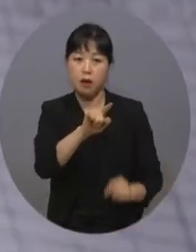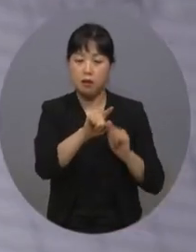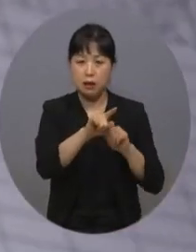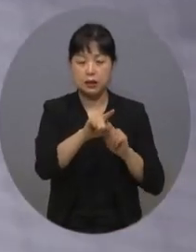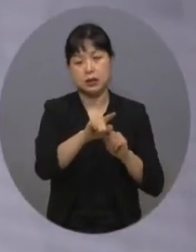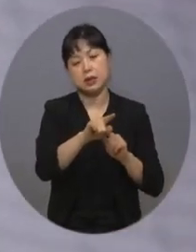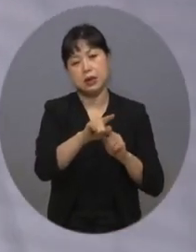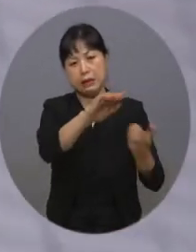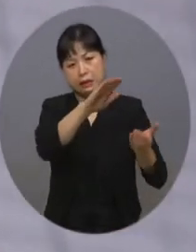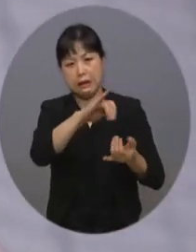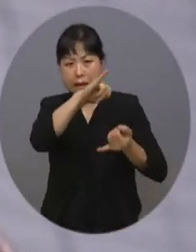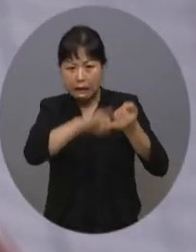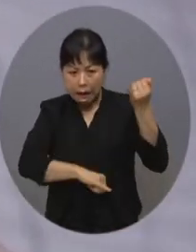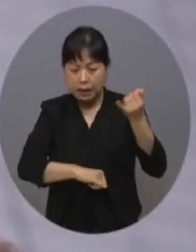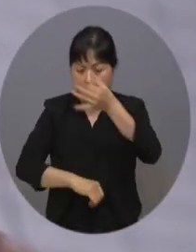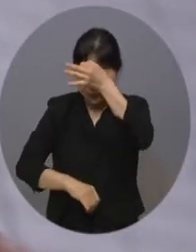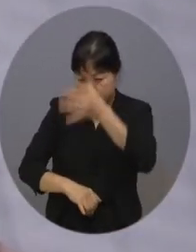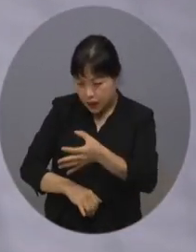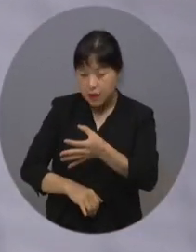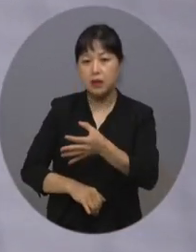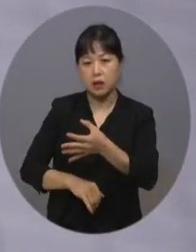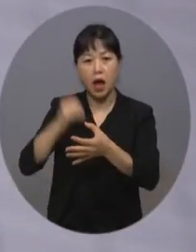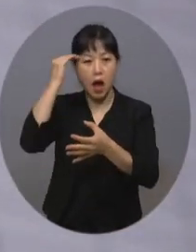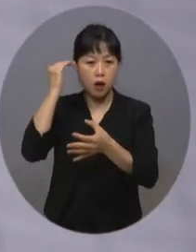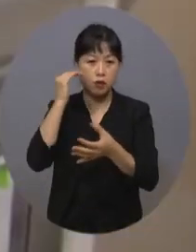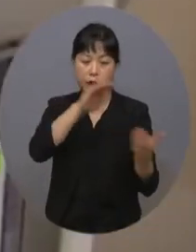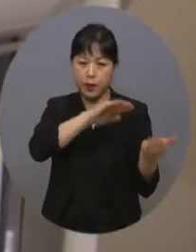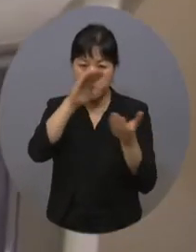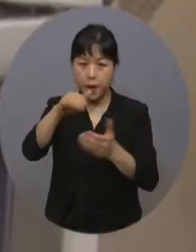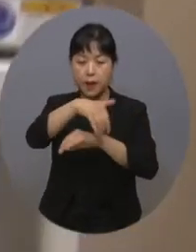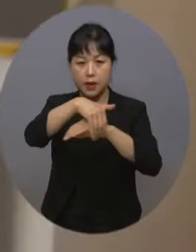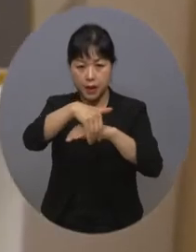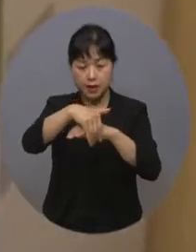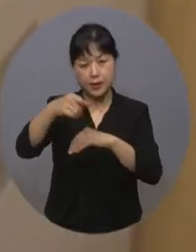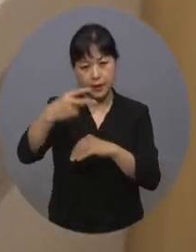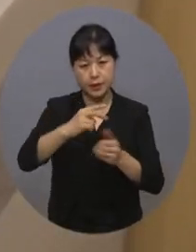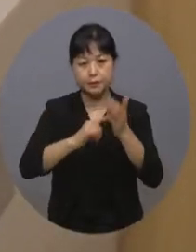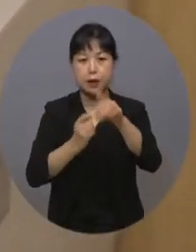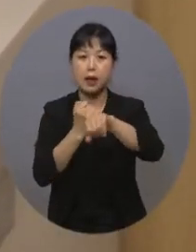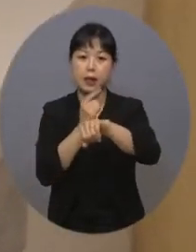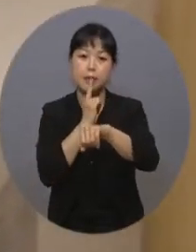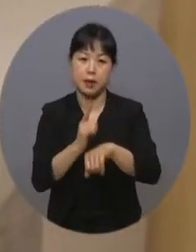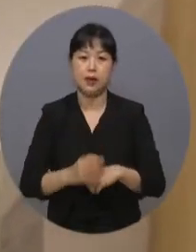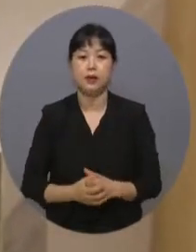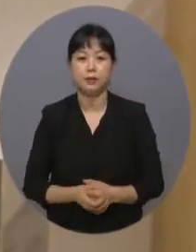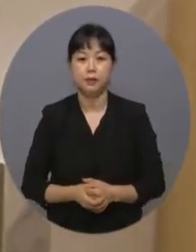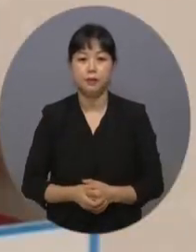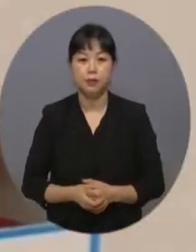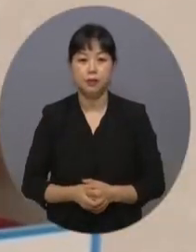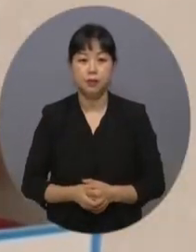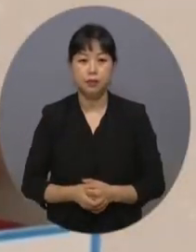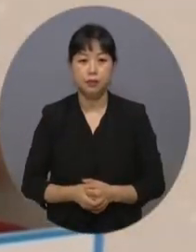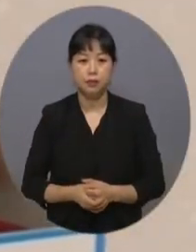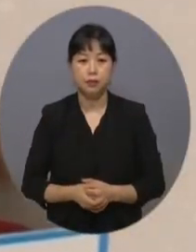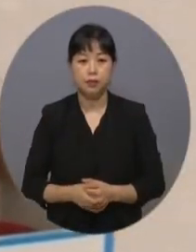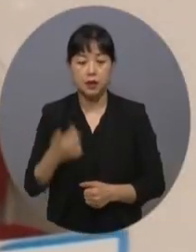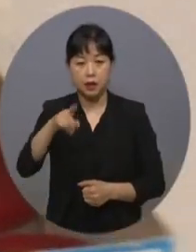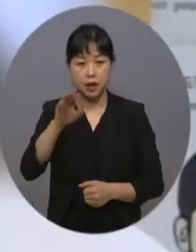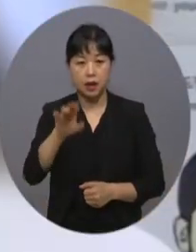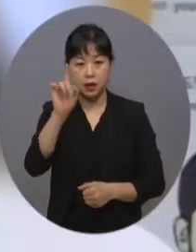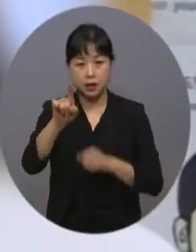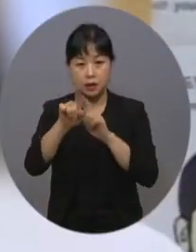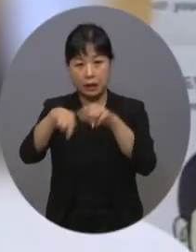사과하며 한국의 공급 계획을 재 통보 하겠다고 밝혔습니다 검 1 총괄 조정 거는